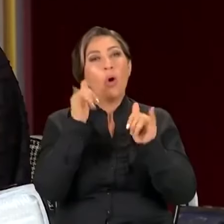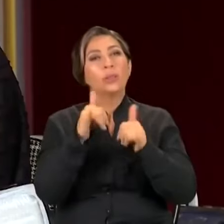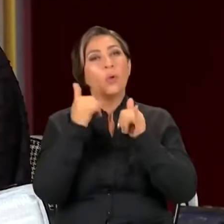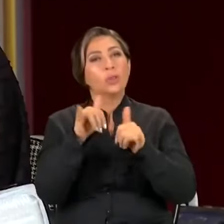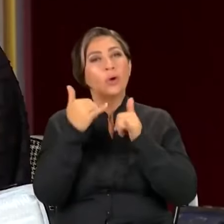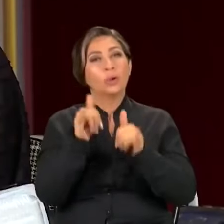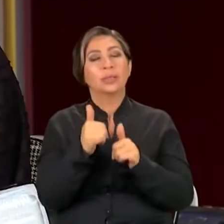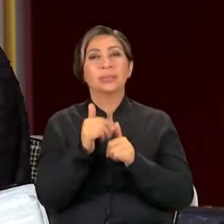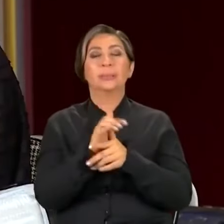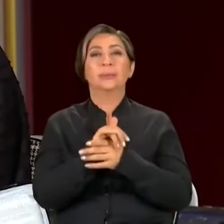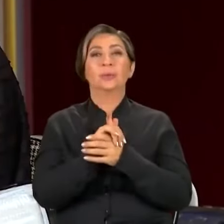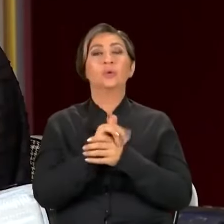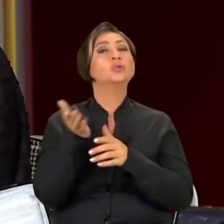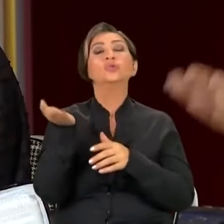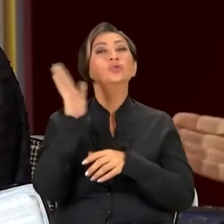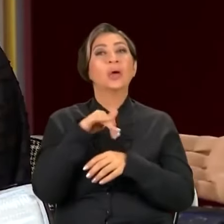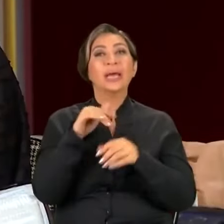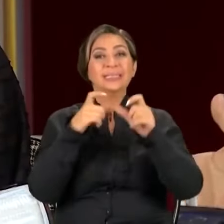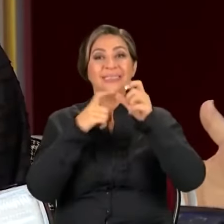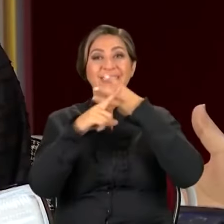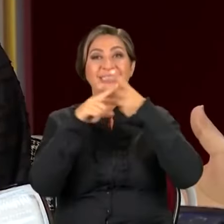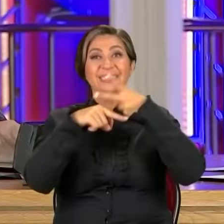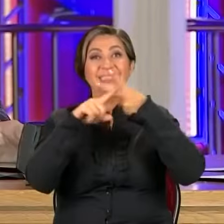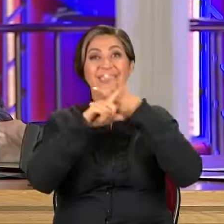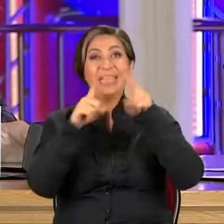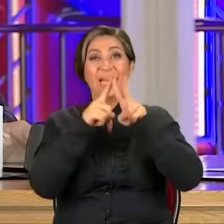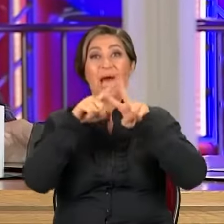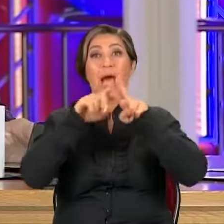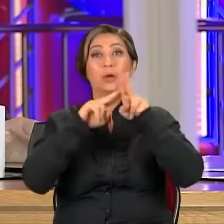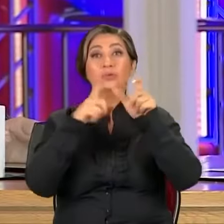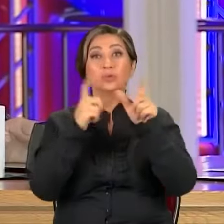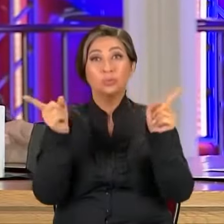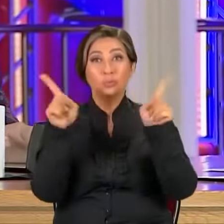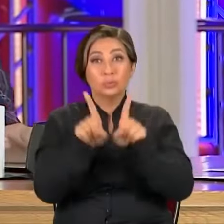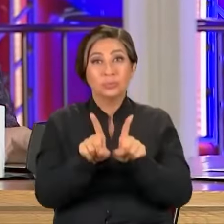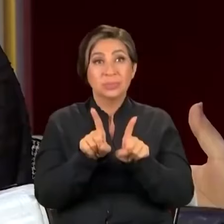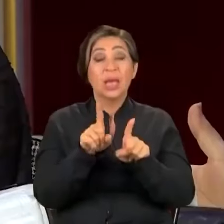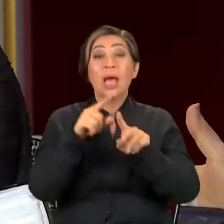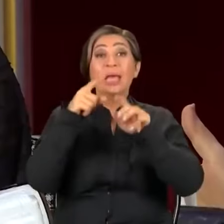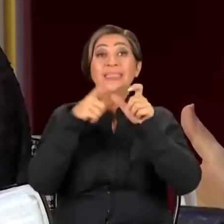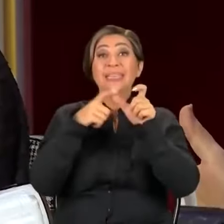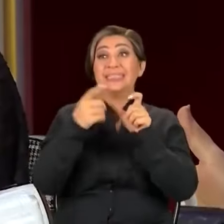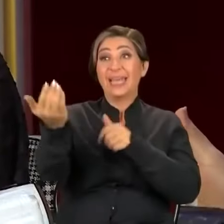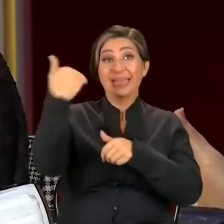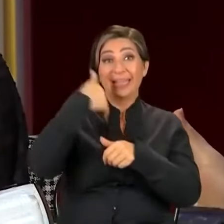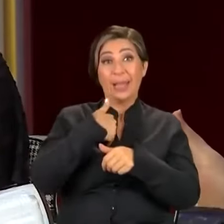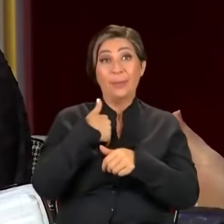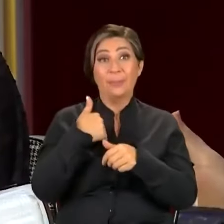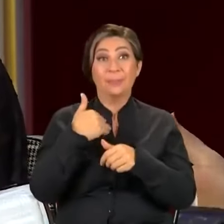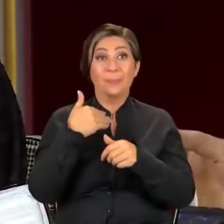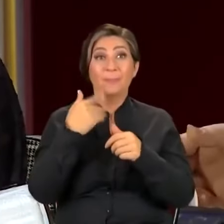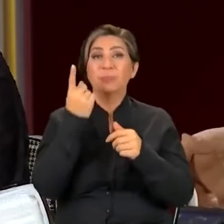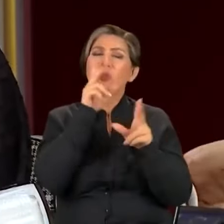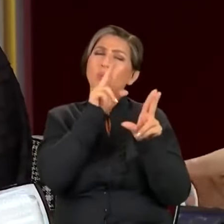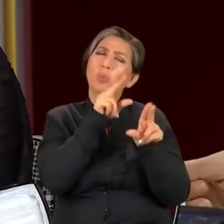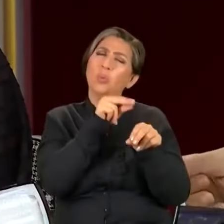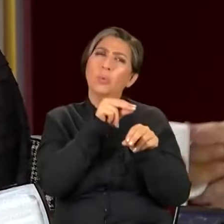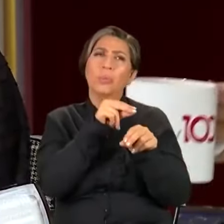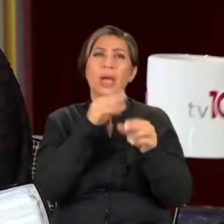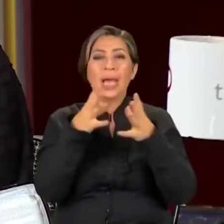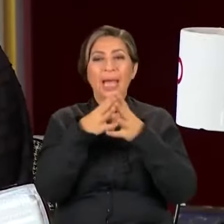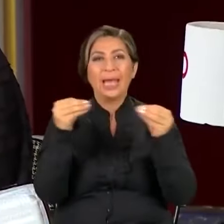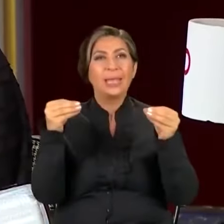geldi. Sonra Sezen Aksu ile bir araya geldi. Evet, aslında Sezen benimle bir araya gelmek istedi. Bir gün uyuyorum,